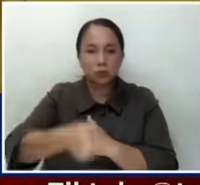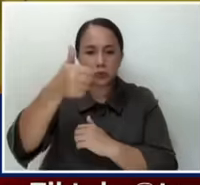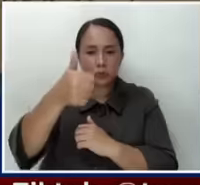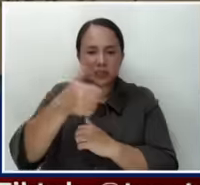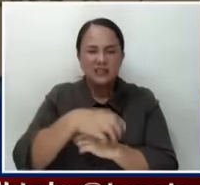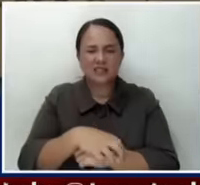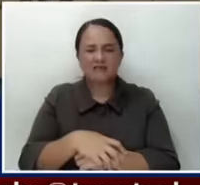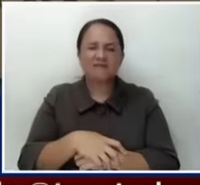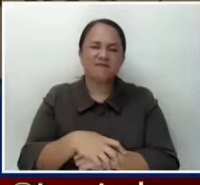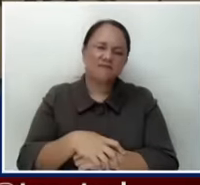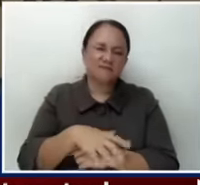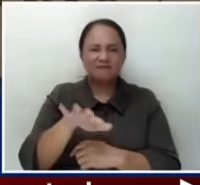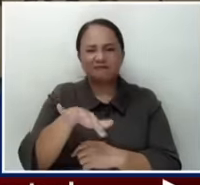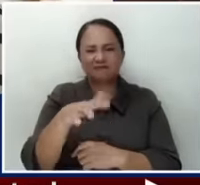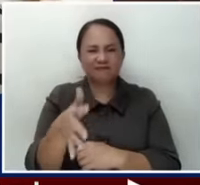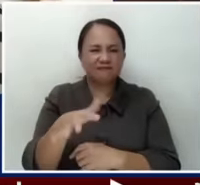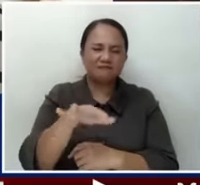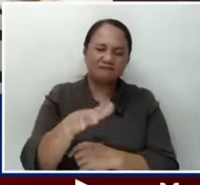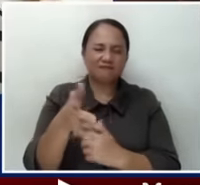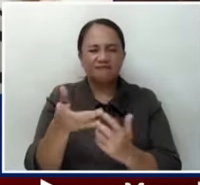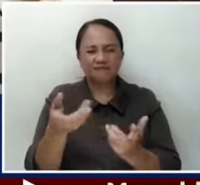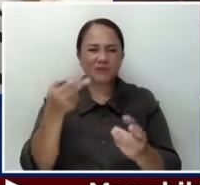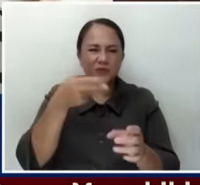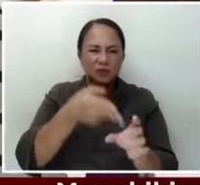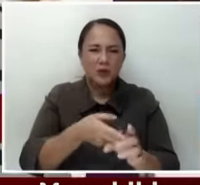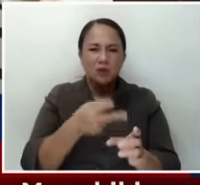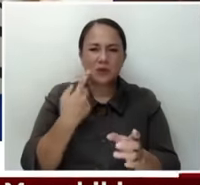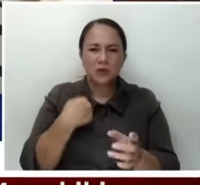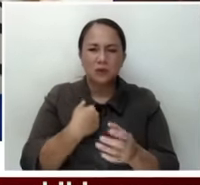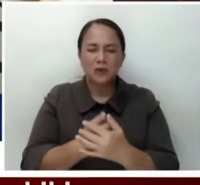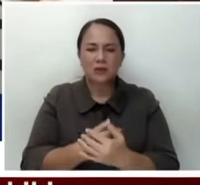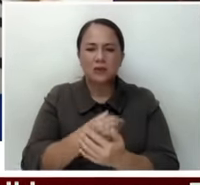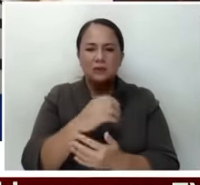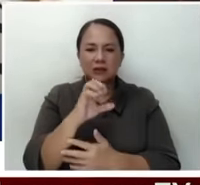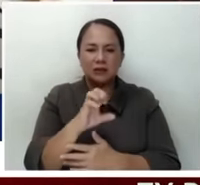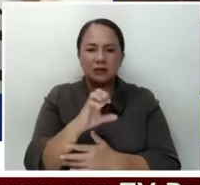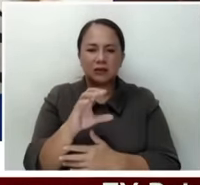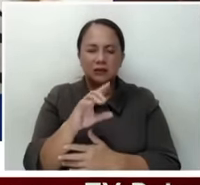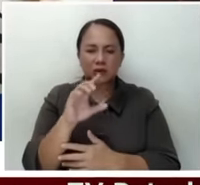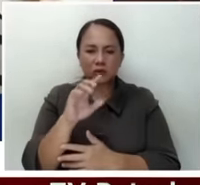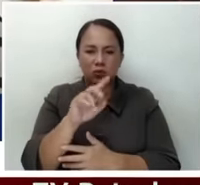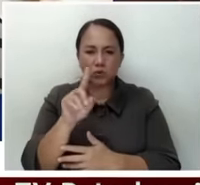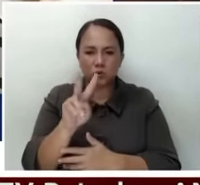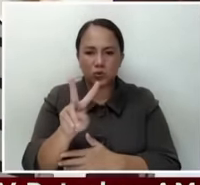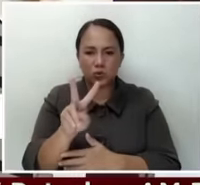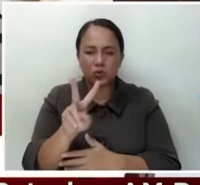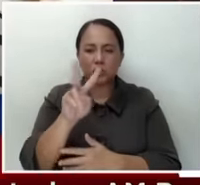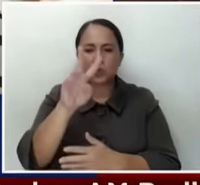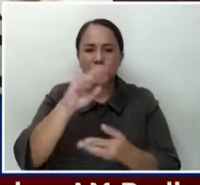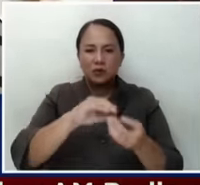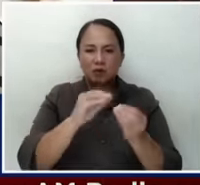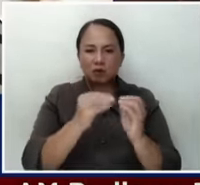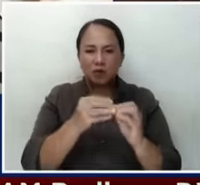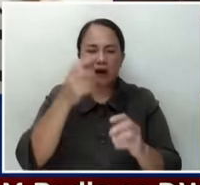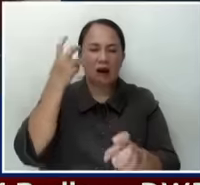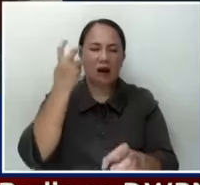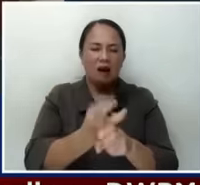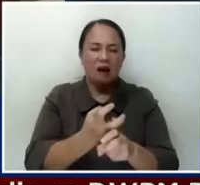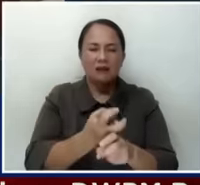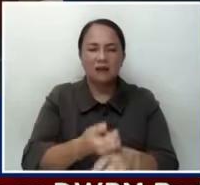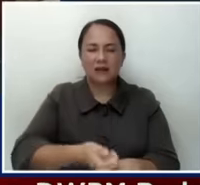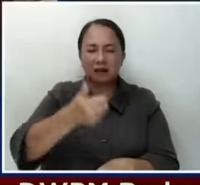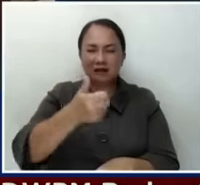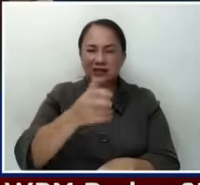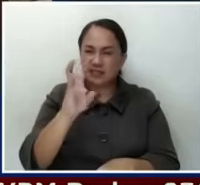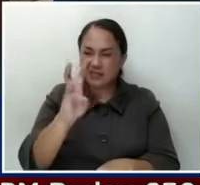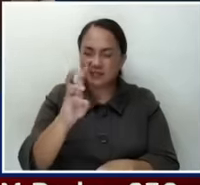na ang kanyang tinataya ngayon. Sa EC2 na lang ako. Dalawang numero nga, mahirap pa makuha, yung anim pa.